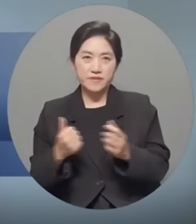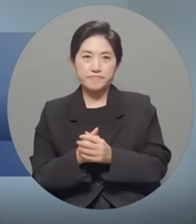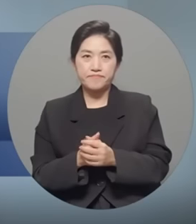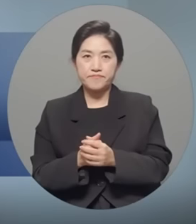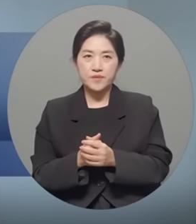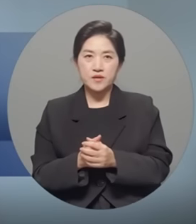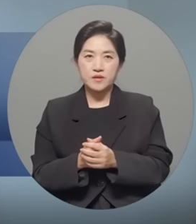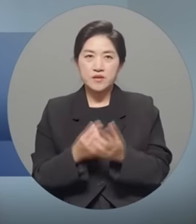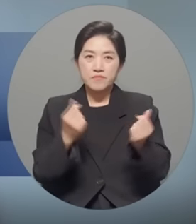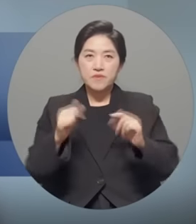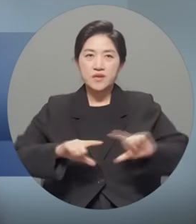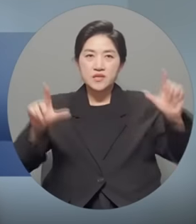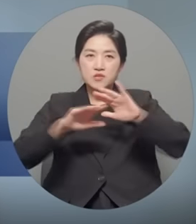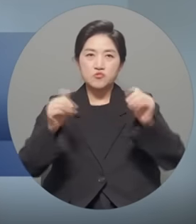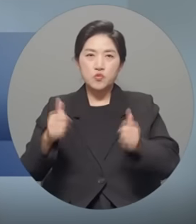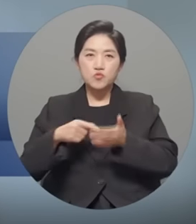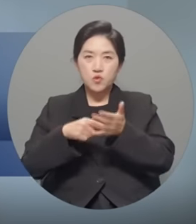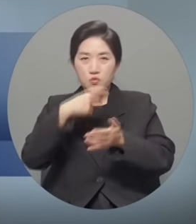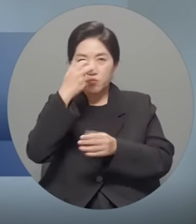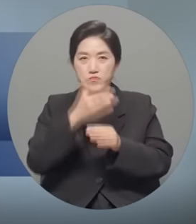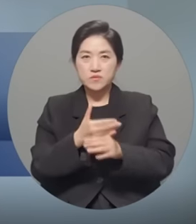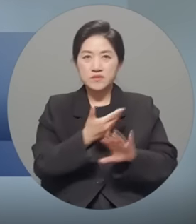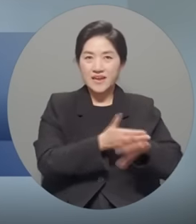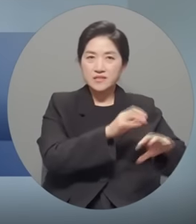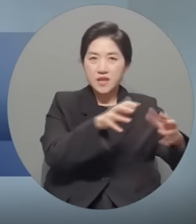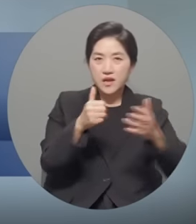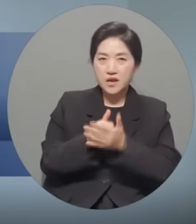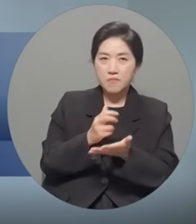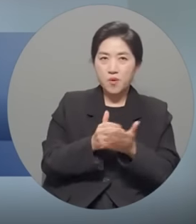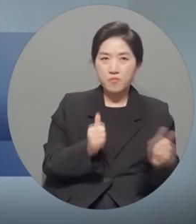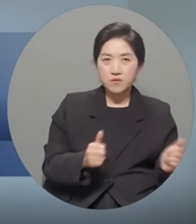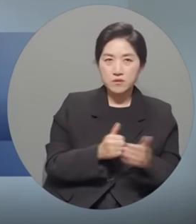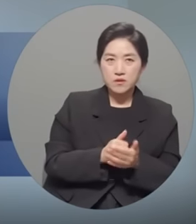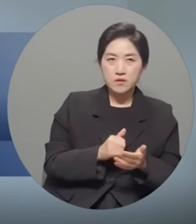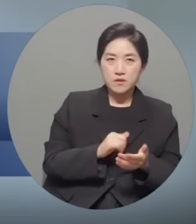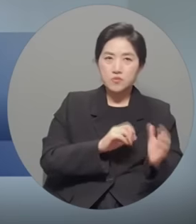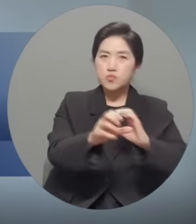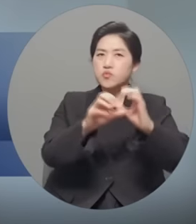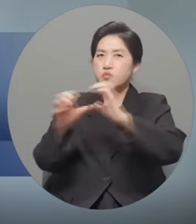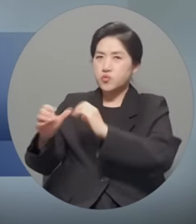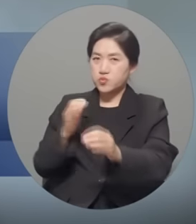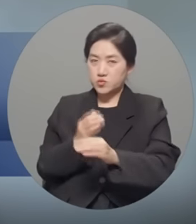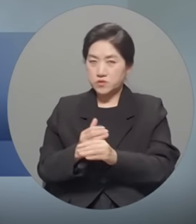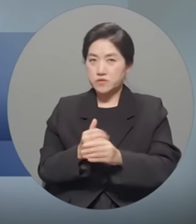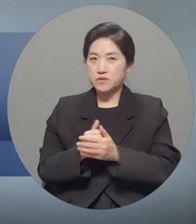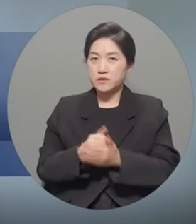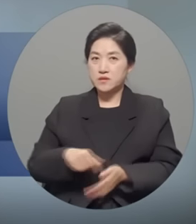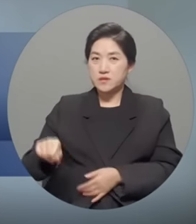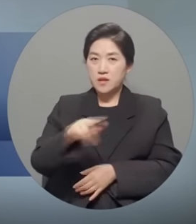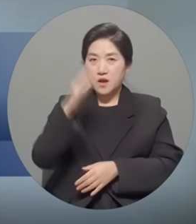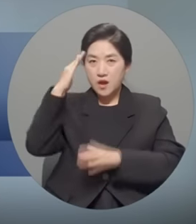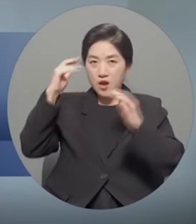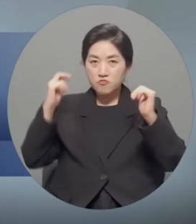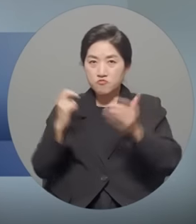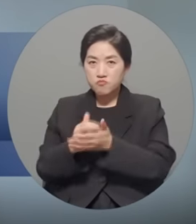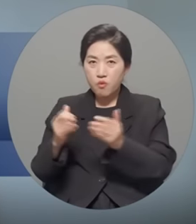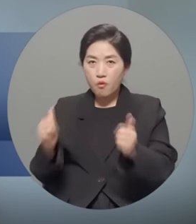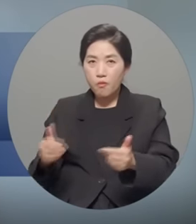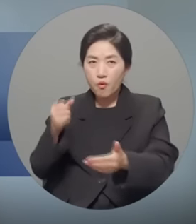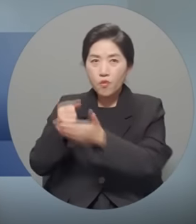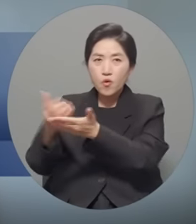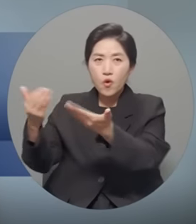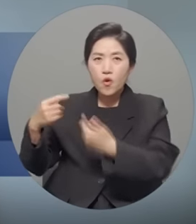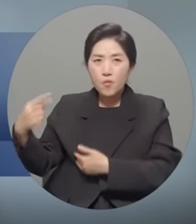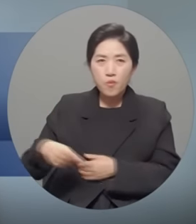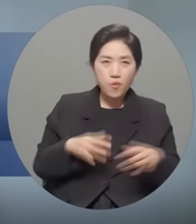there is a big dialogue between courts in different countries who are also looking at similar cases. So they